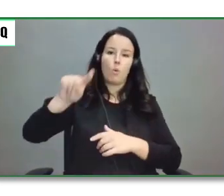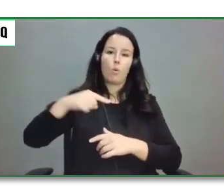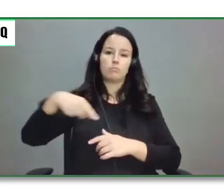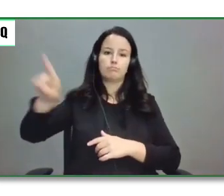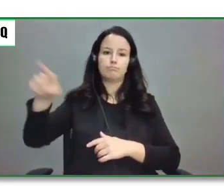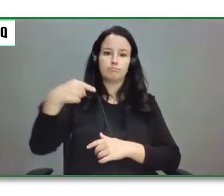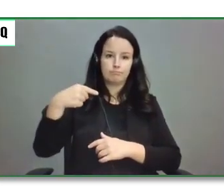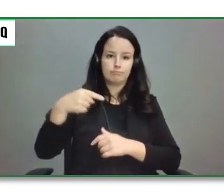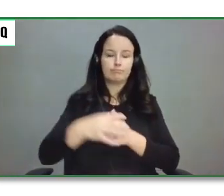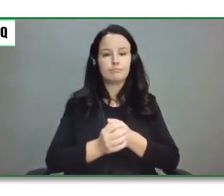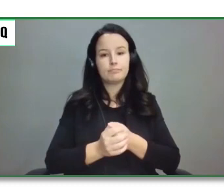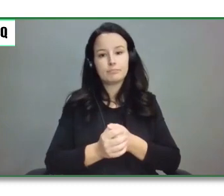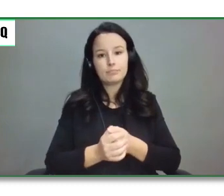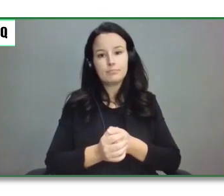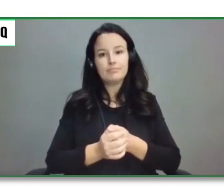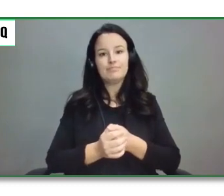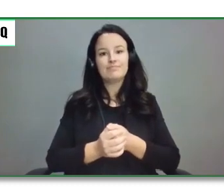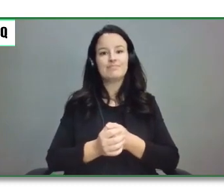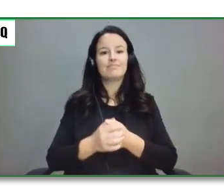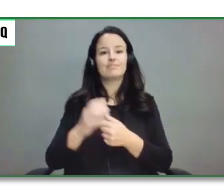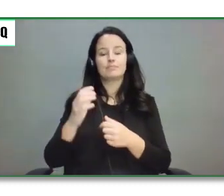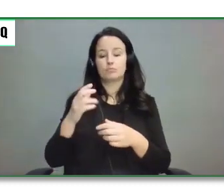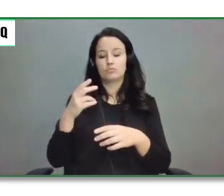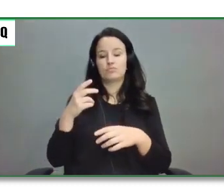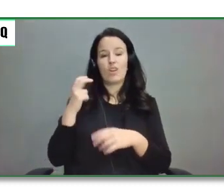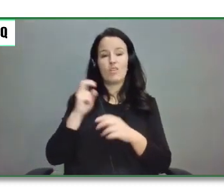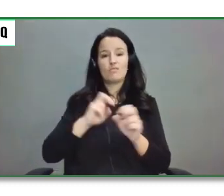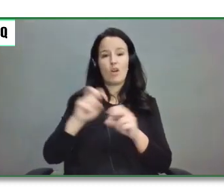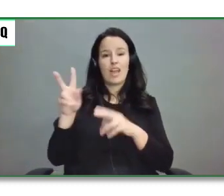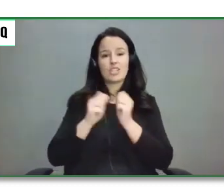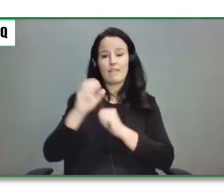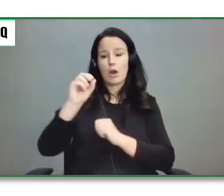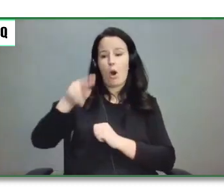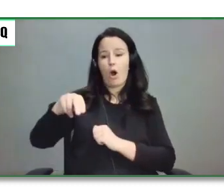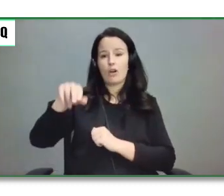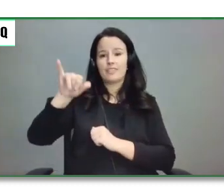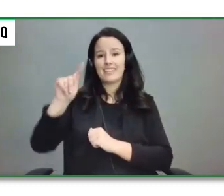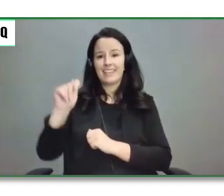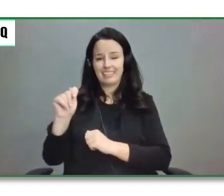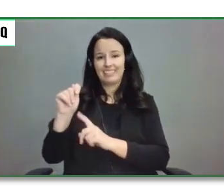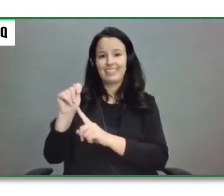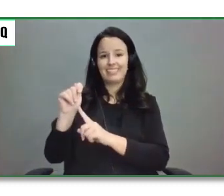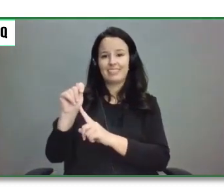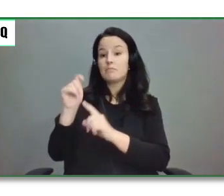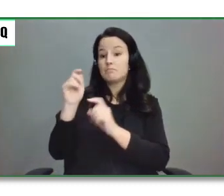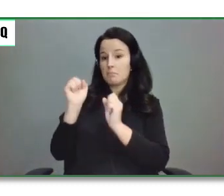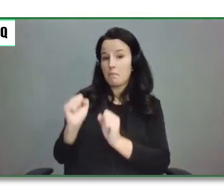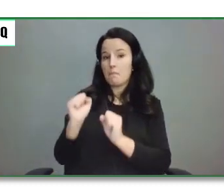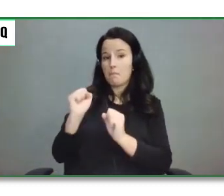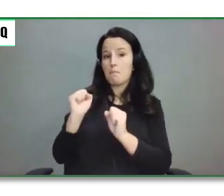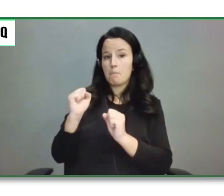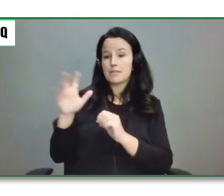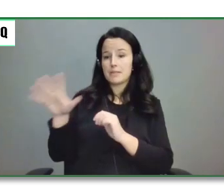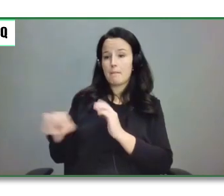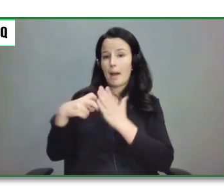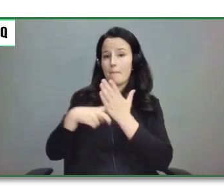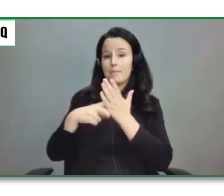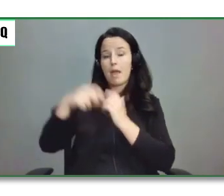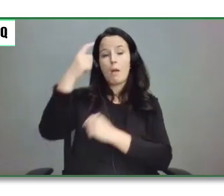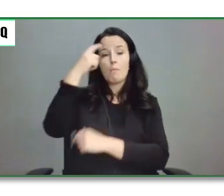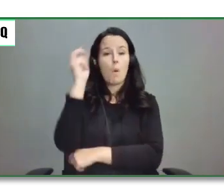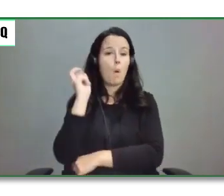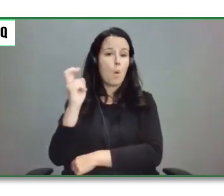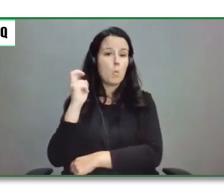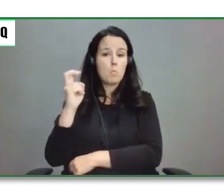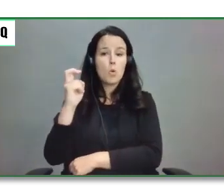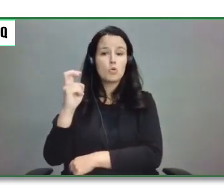En plus de voyager avec On-It, les usagers munis d'un billet On-It peuvent utiliser ce billet pour prendre le bus local